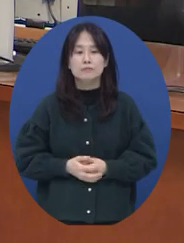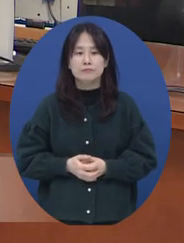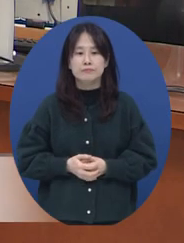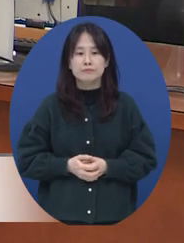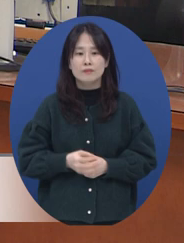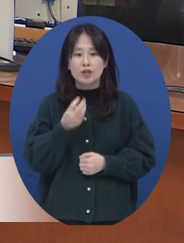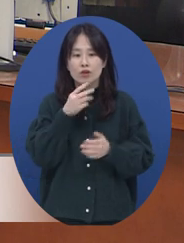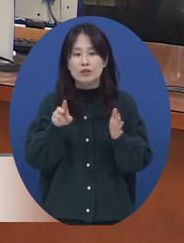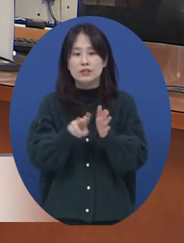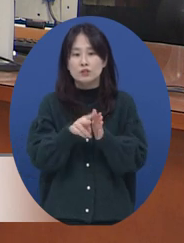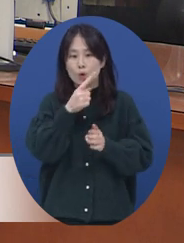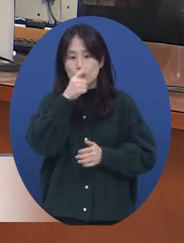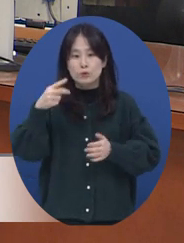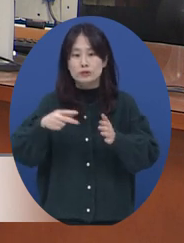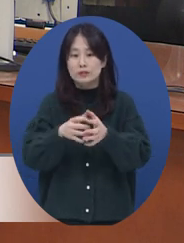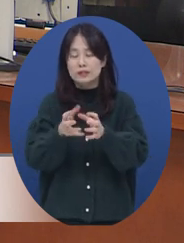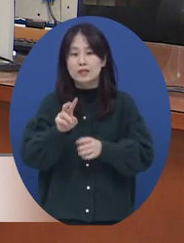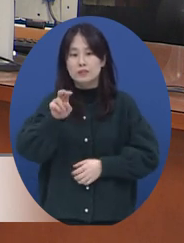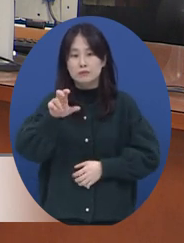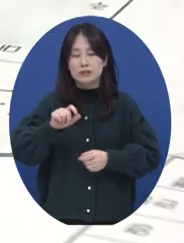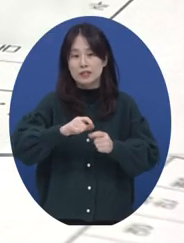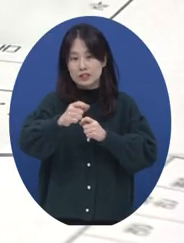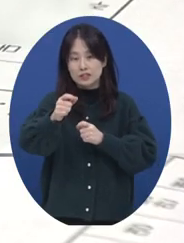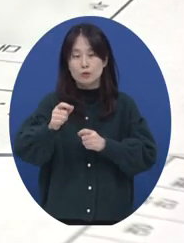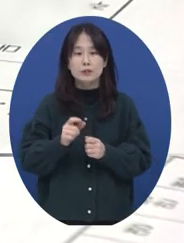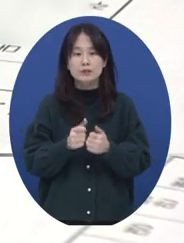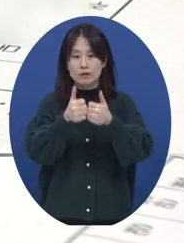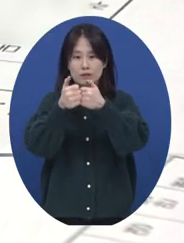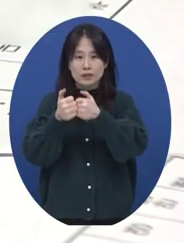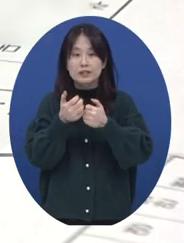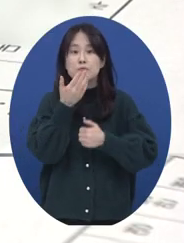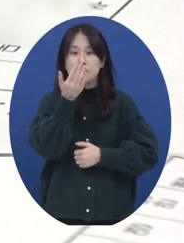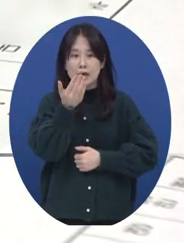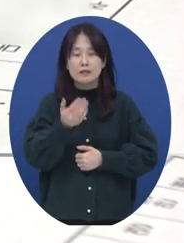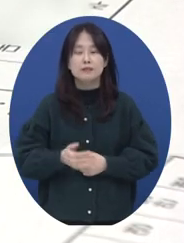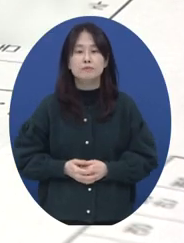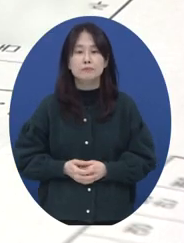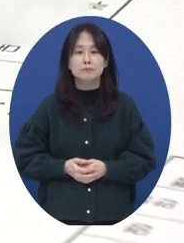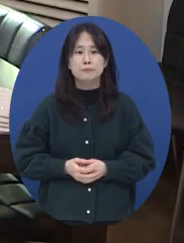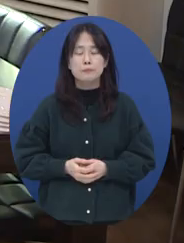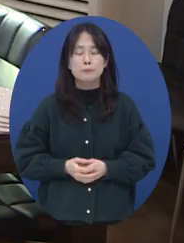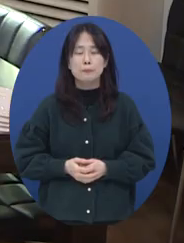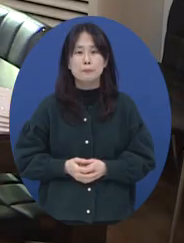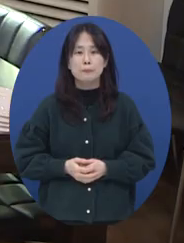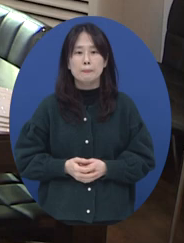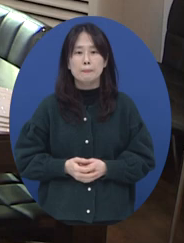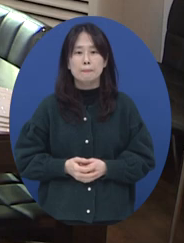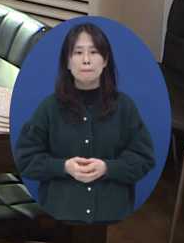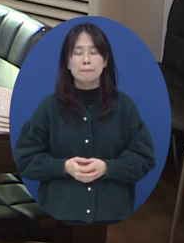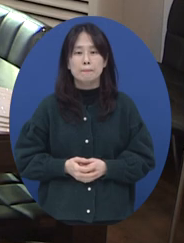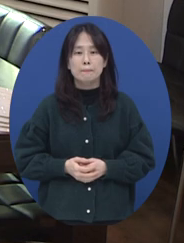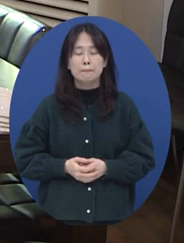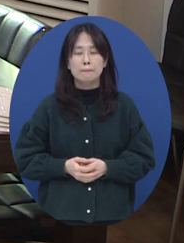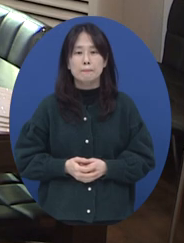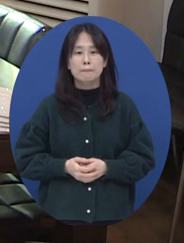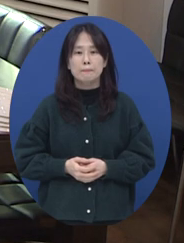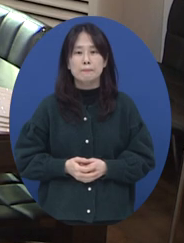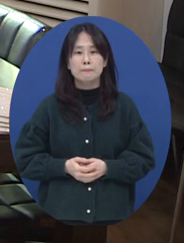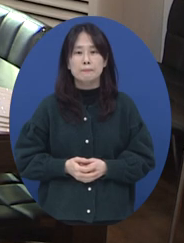또 경기신용보증재단 25개 지점을 통해 상담이 가능합니다 경기 줄 tv 김태